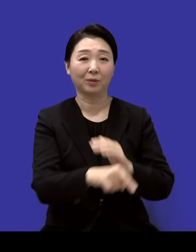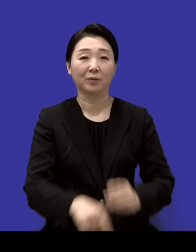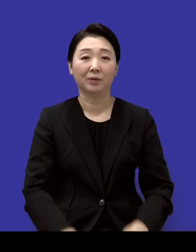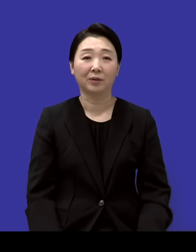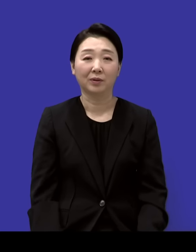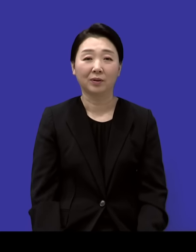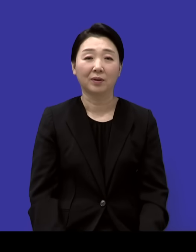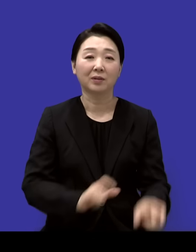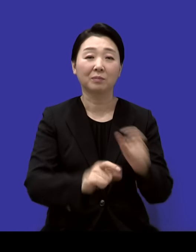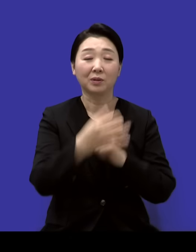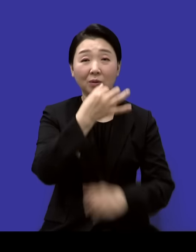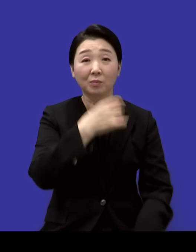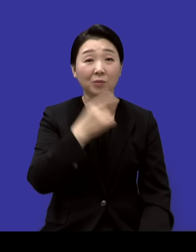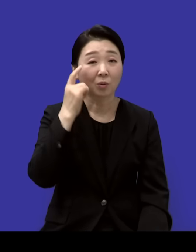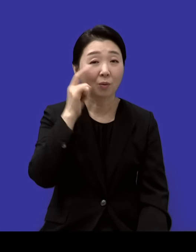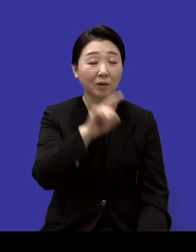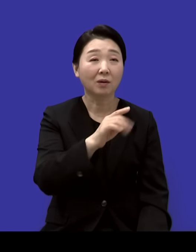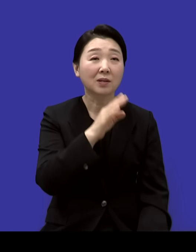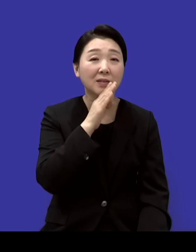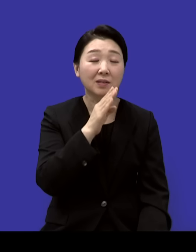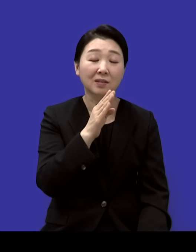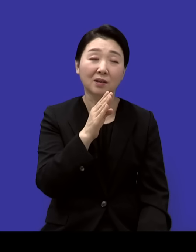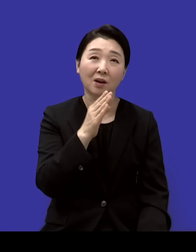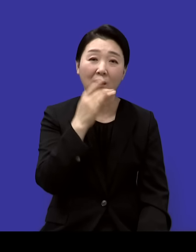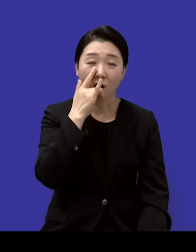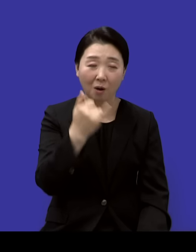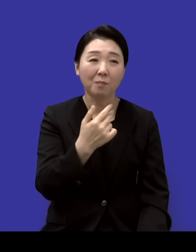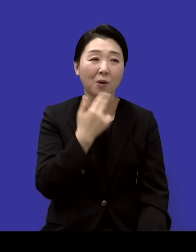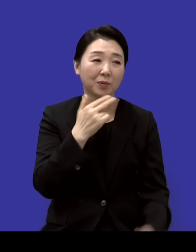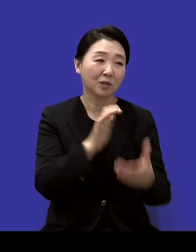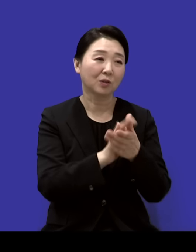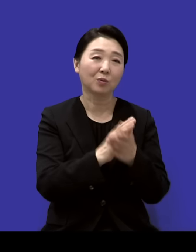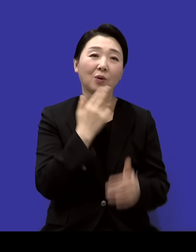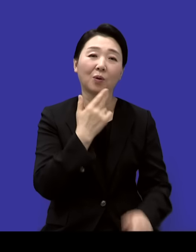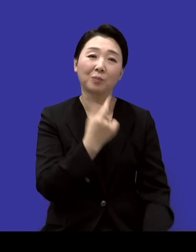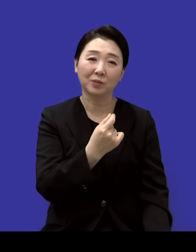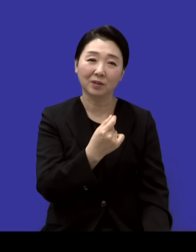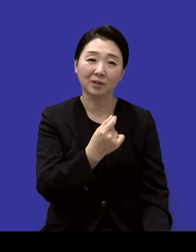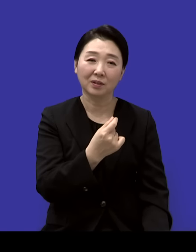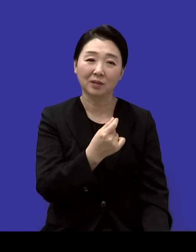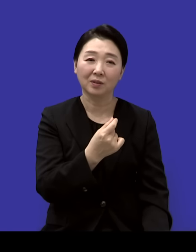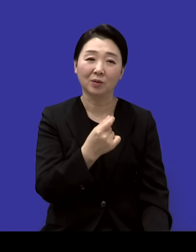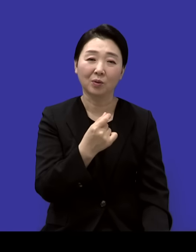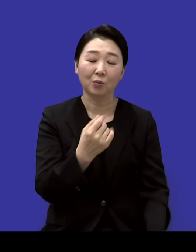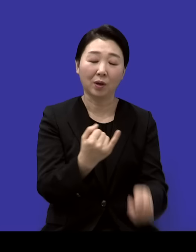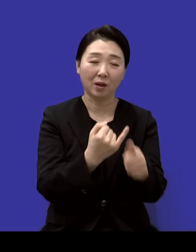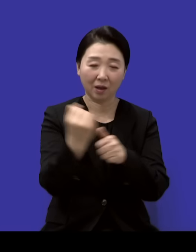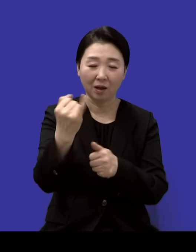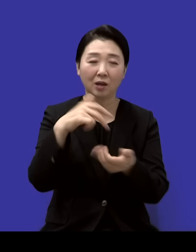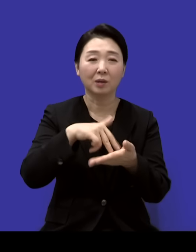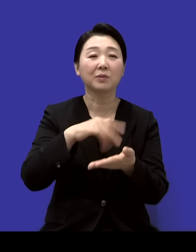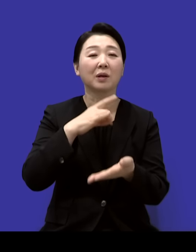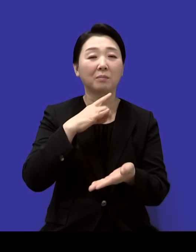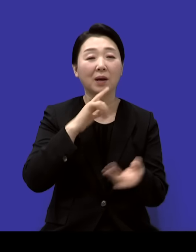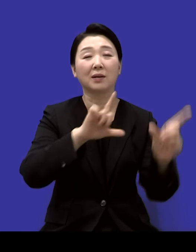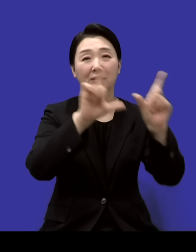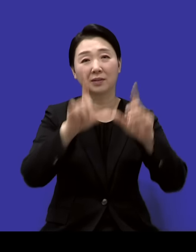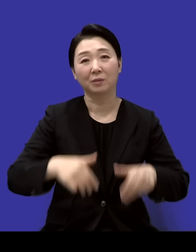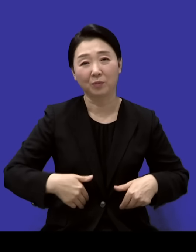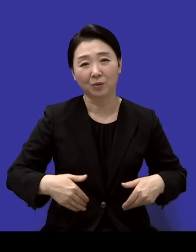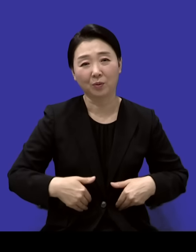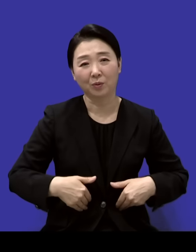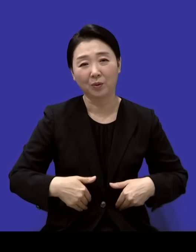더 힘들더라고요. 거기는 이제 친정도 없지 친구도 없고 그렇죠. 어떤 사모로서만 지내야 되니까 정말 네, 아무 네. 소리